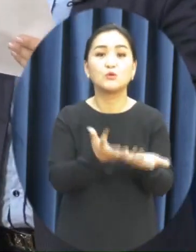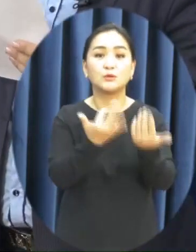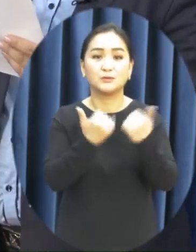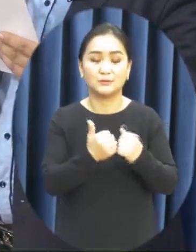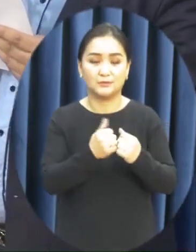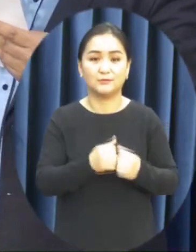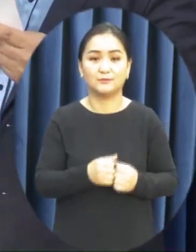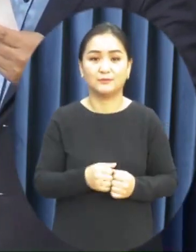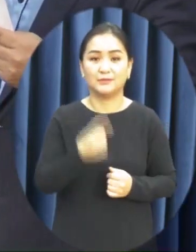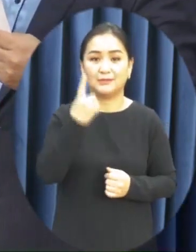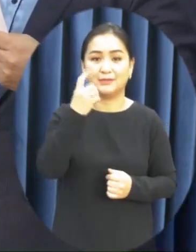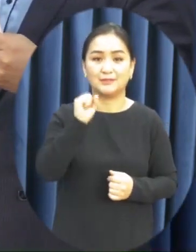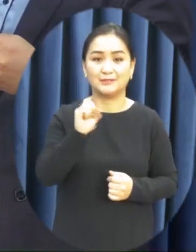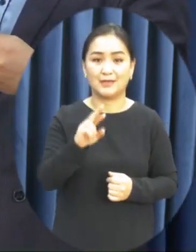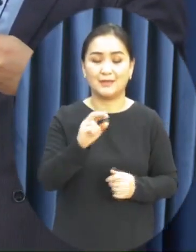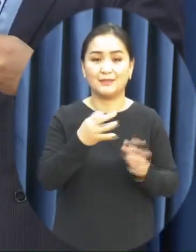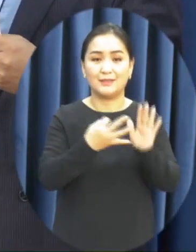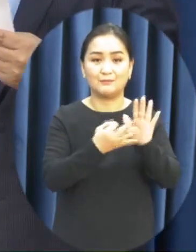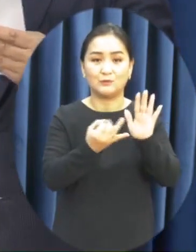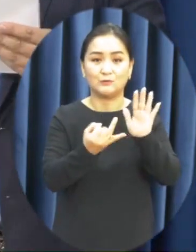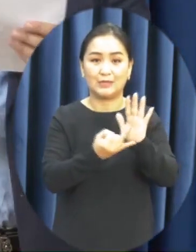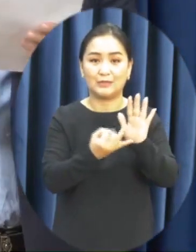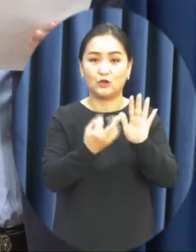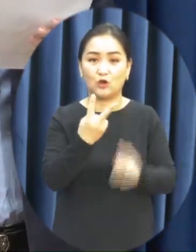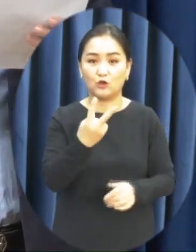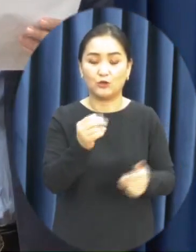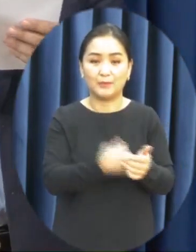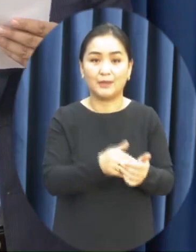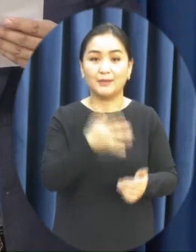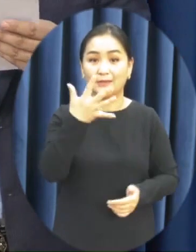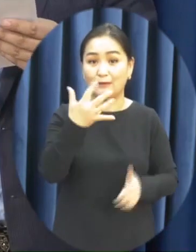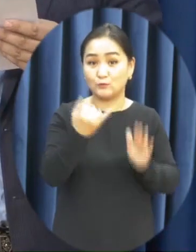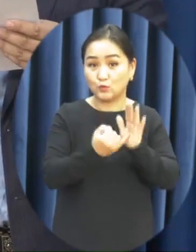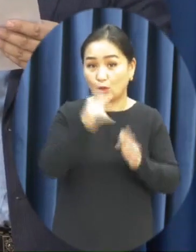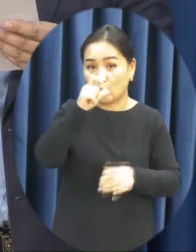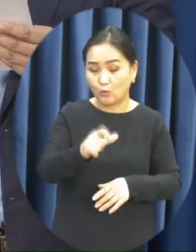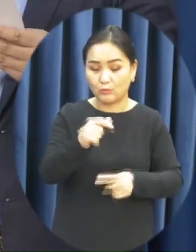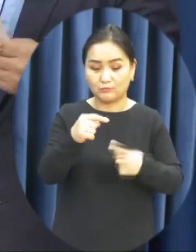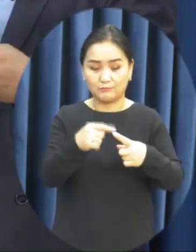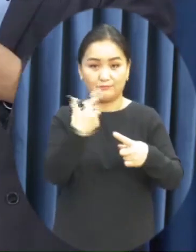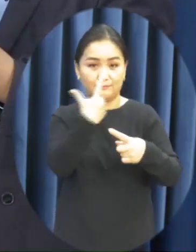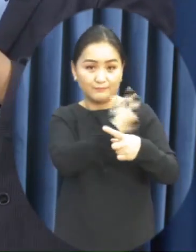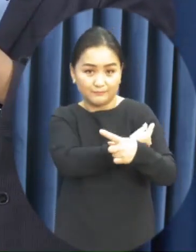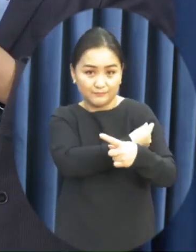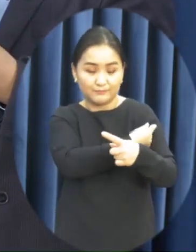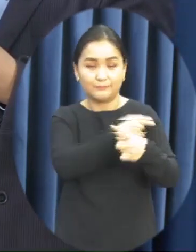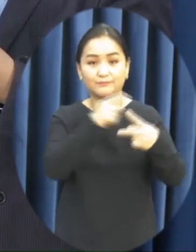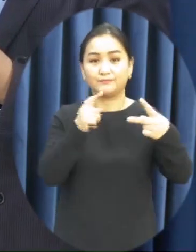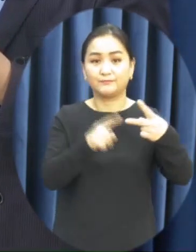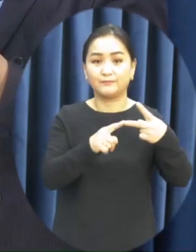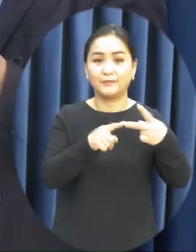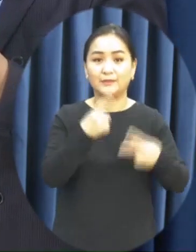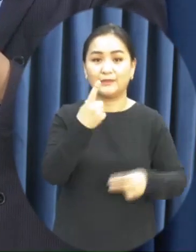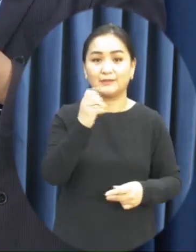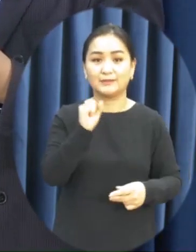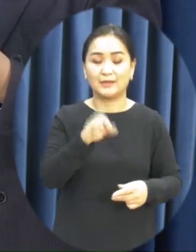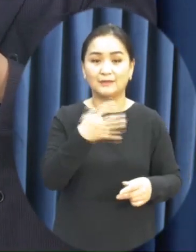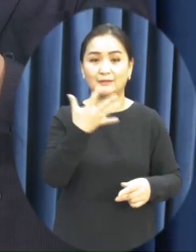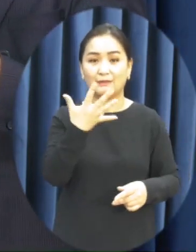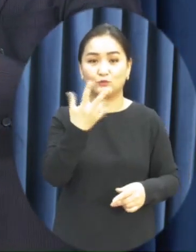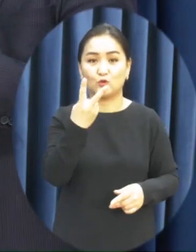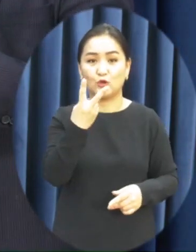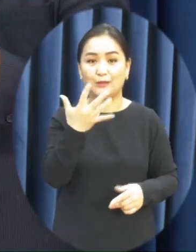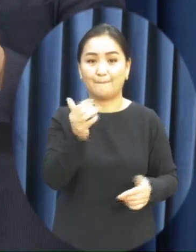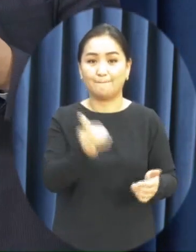ཁ མེགས གཏས གྱུ ཏགས ཆེགས